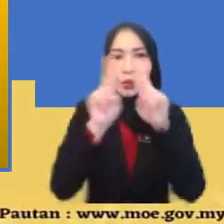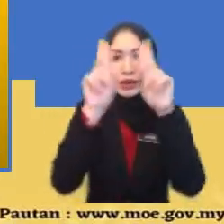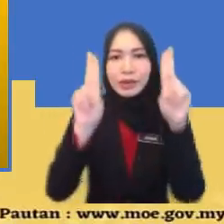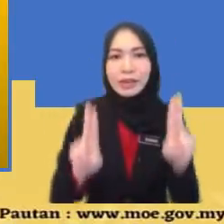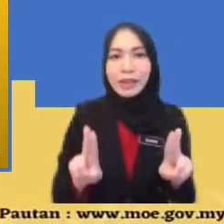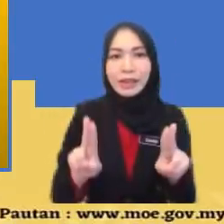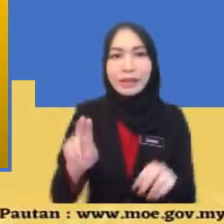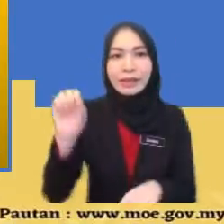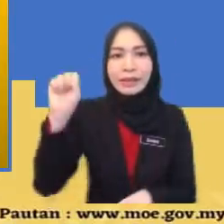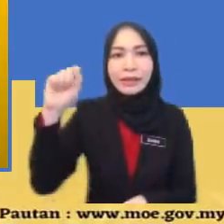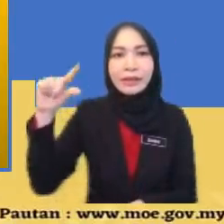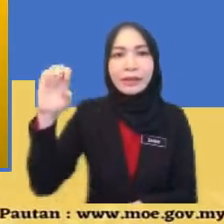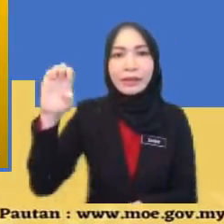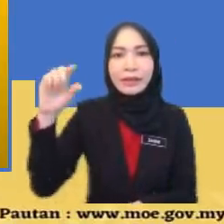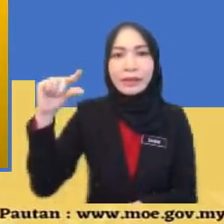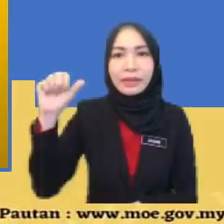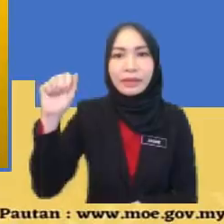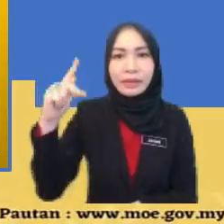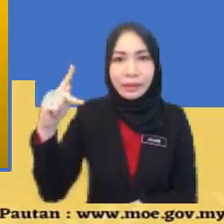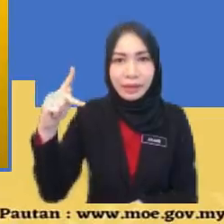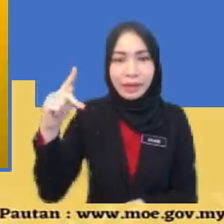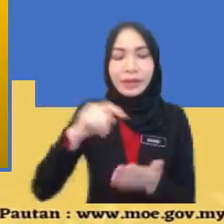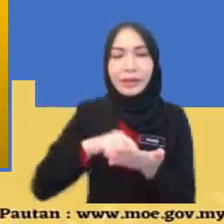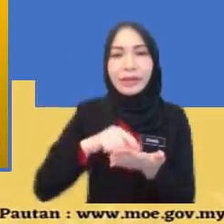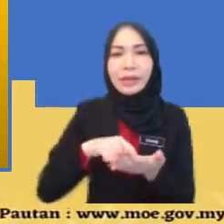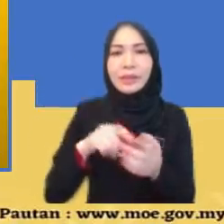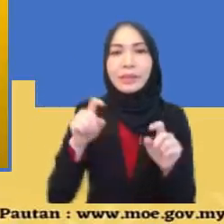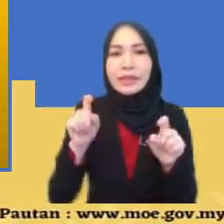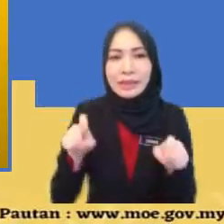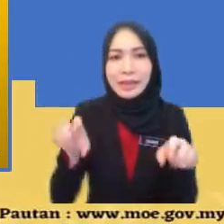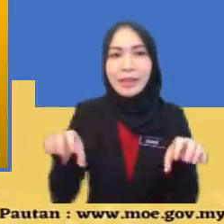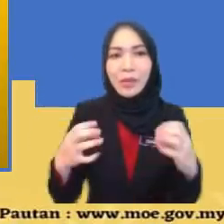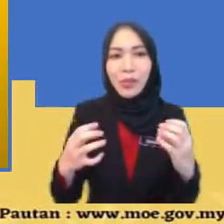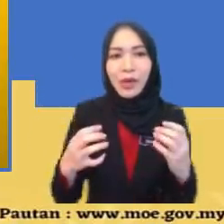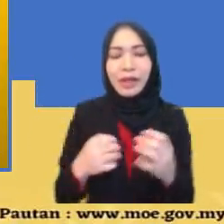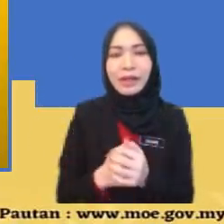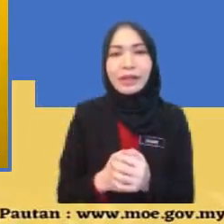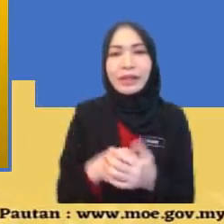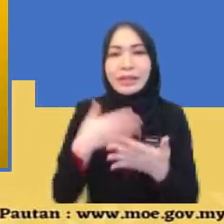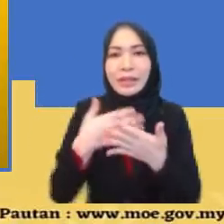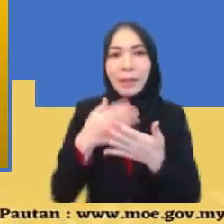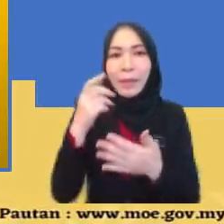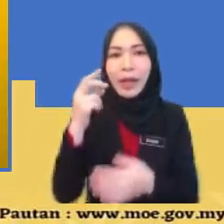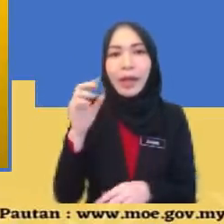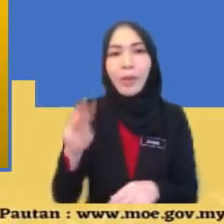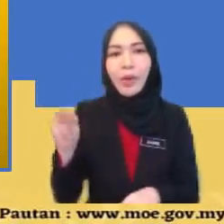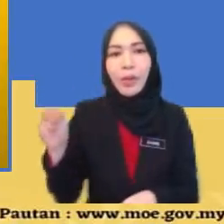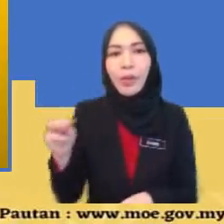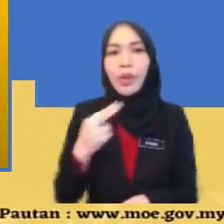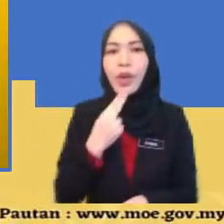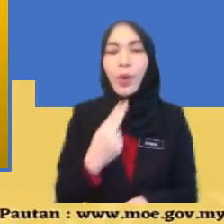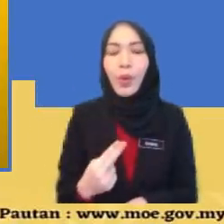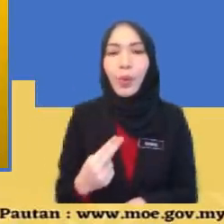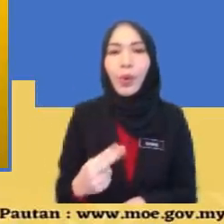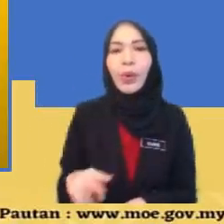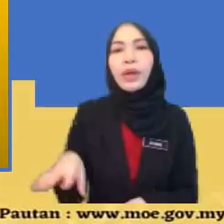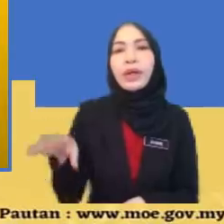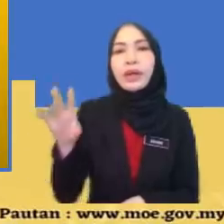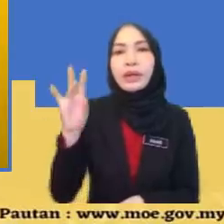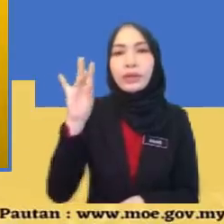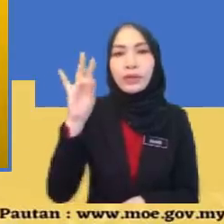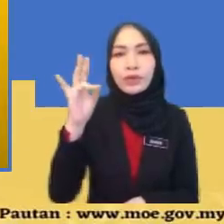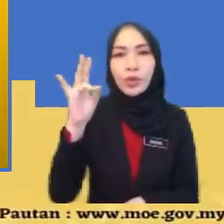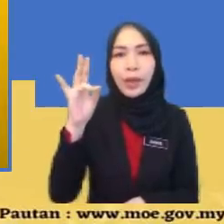berumur 17tahun selain dapat itu persediaan bagi murid calon SGM 2001 serta